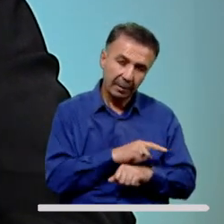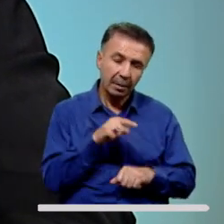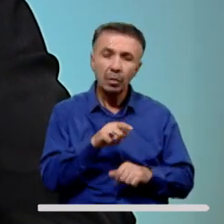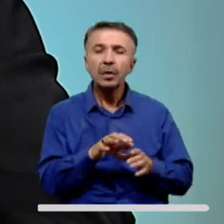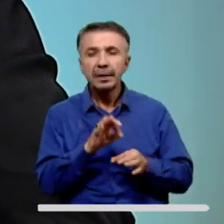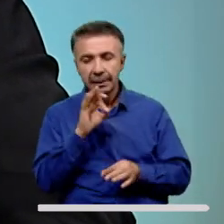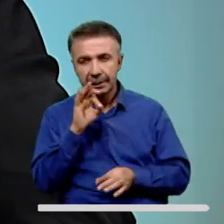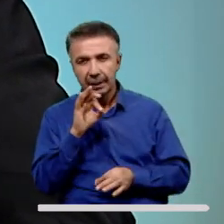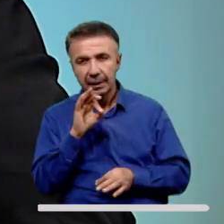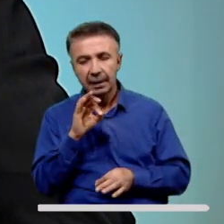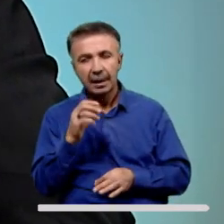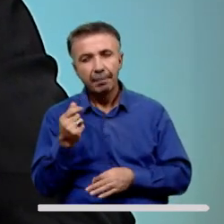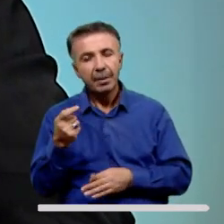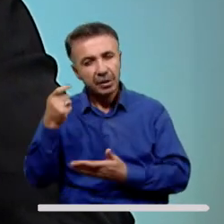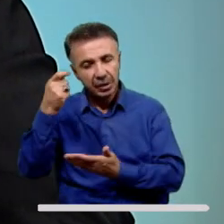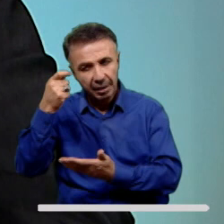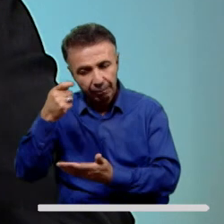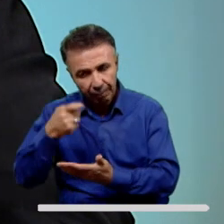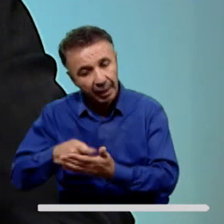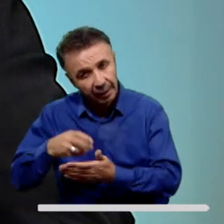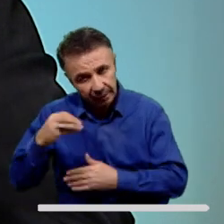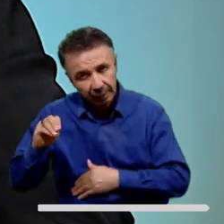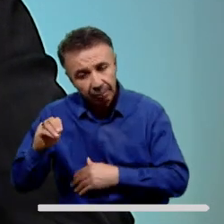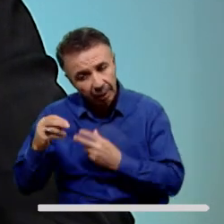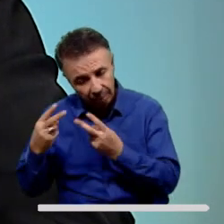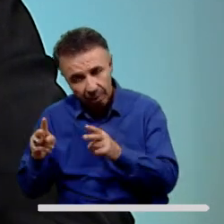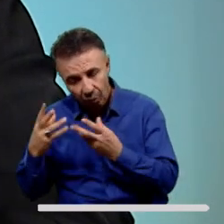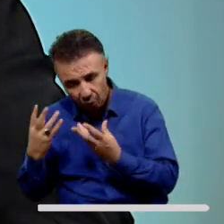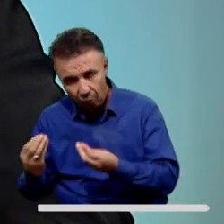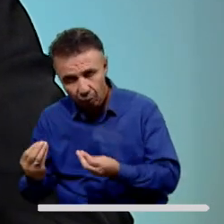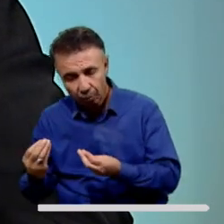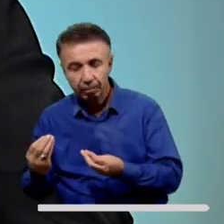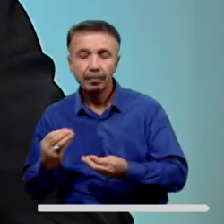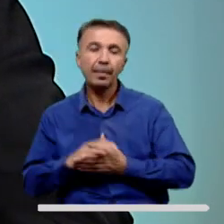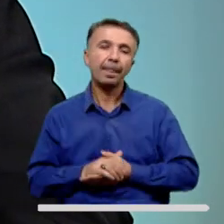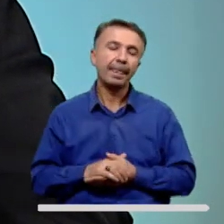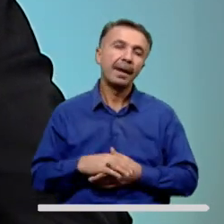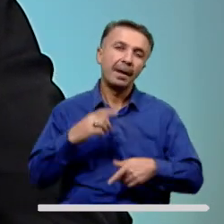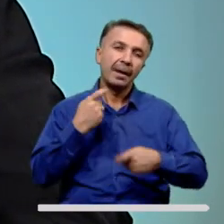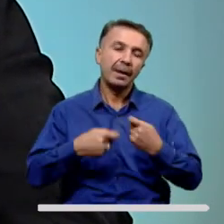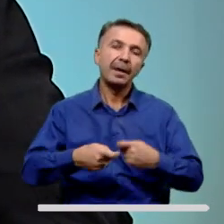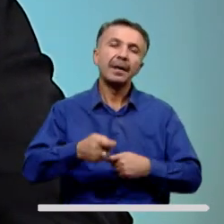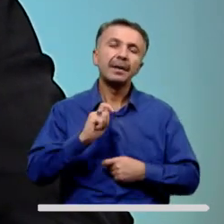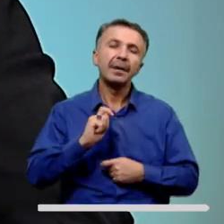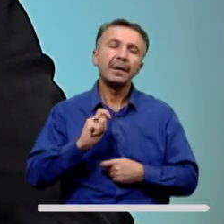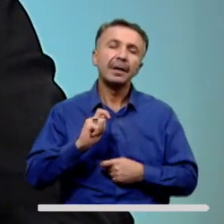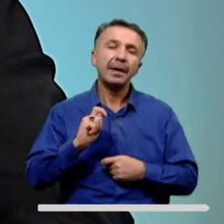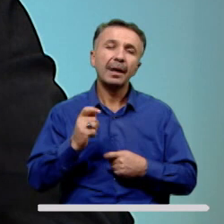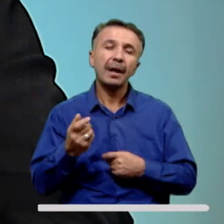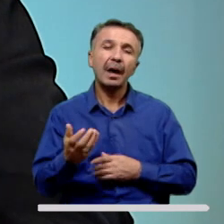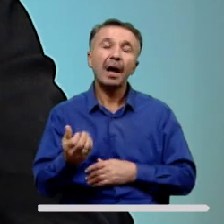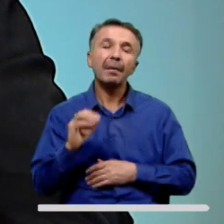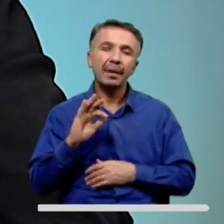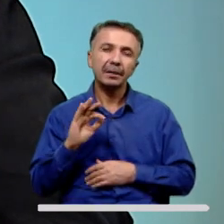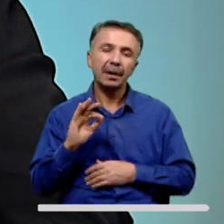insan peşin paraya da evini satabilir. Yani herhangi bir krediye aracı olunmaksızın nakit olarak